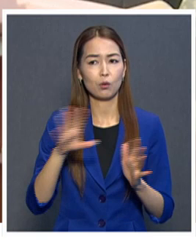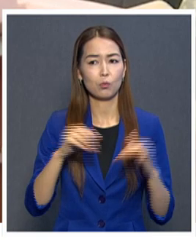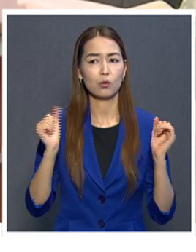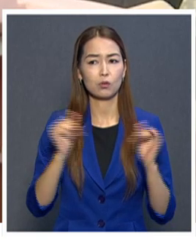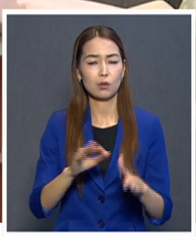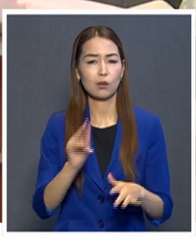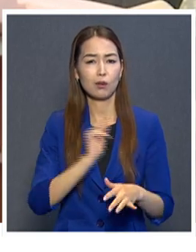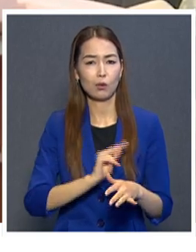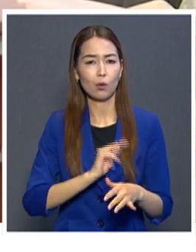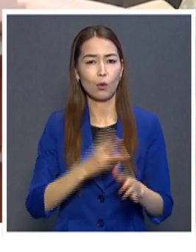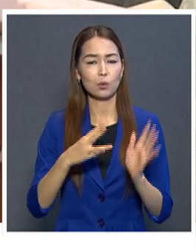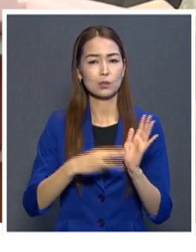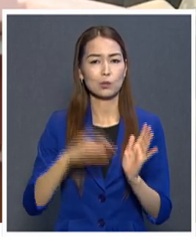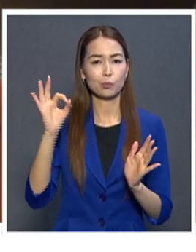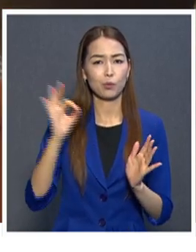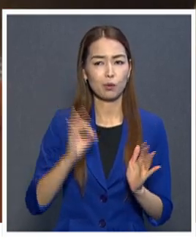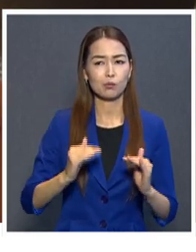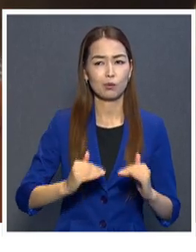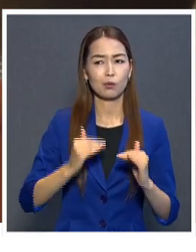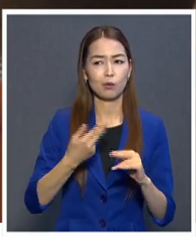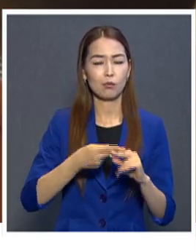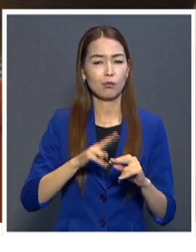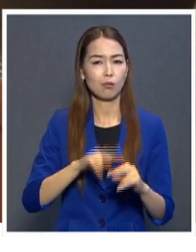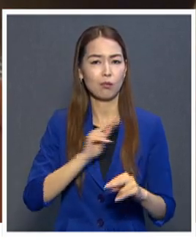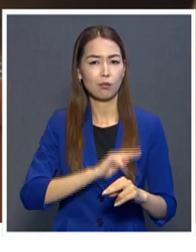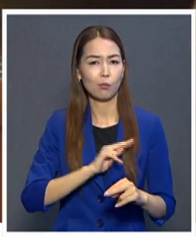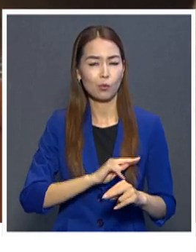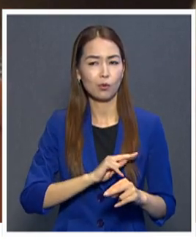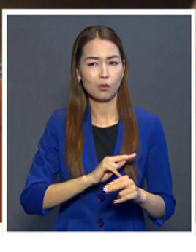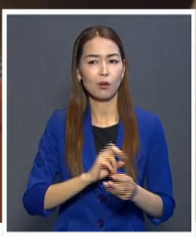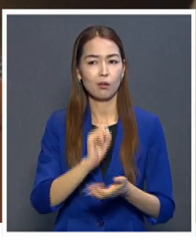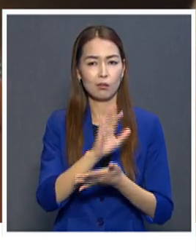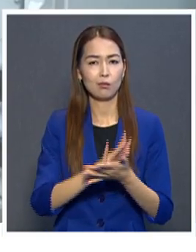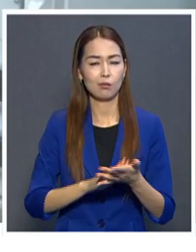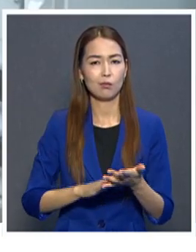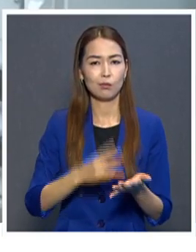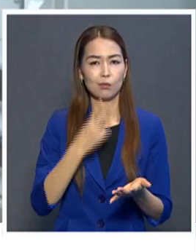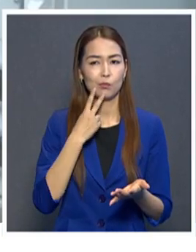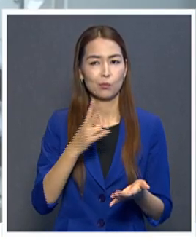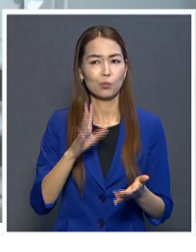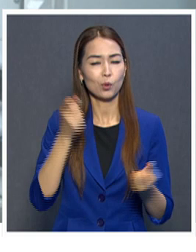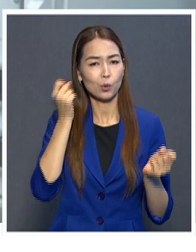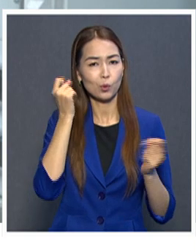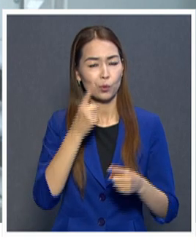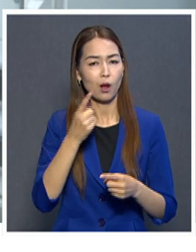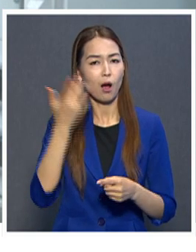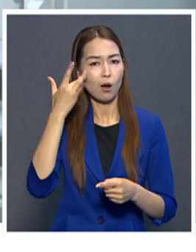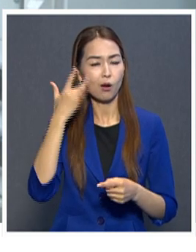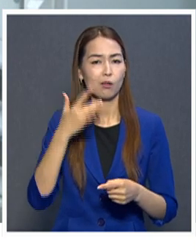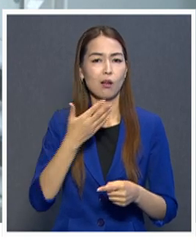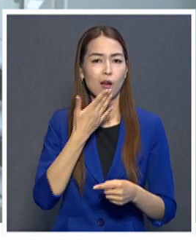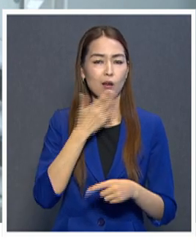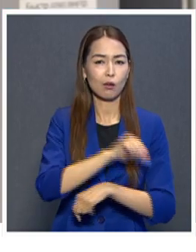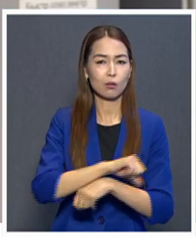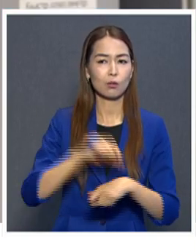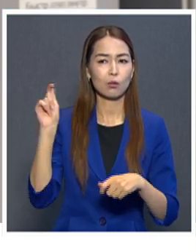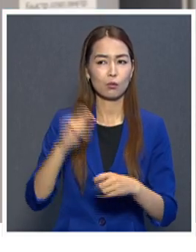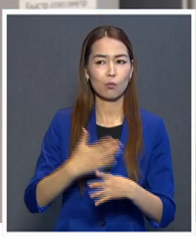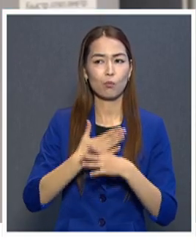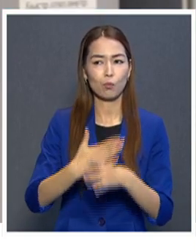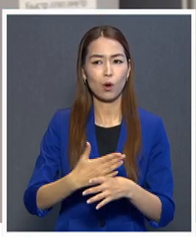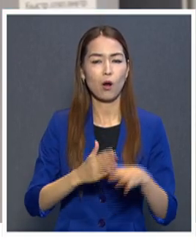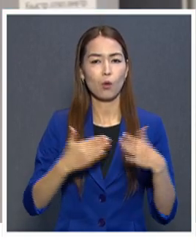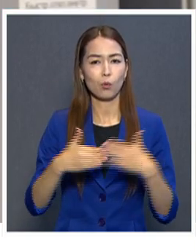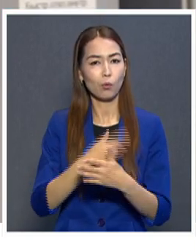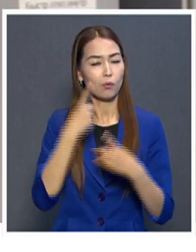Оның 32% станцияның өз қаржысы, қалғаны несиеге алынған ақша. Шетелдік жаңа қондырғылардың Шардараға түгелге жуға